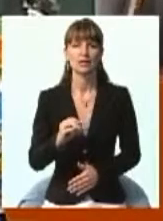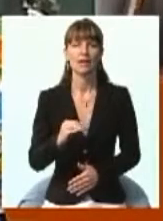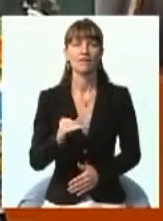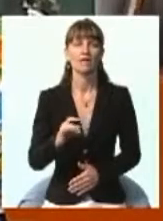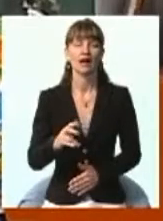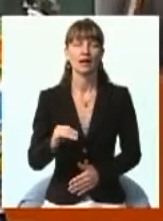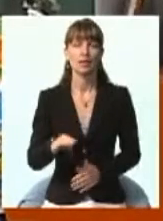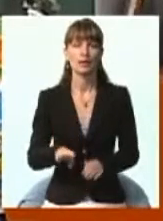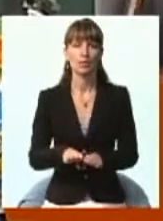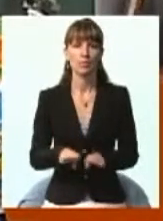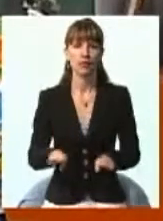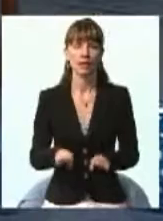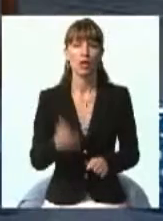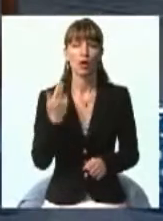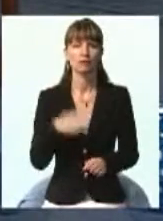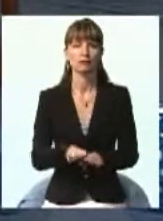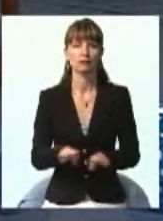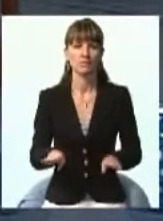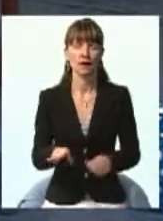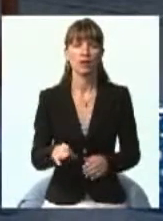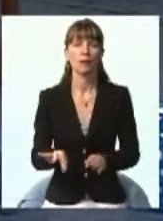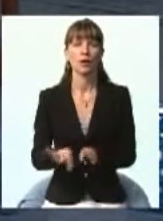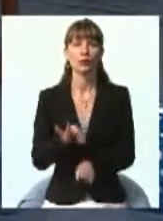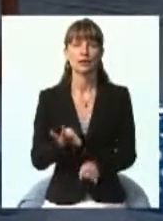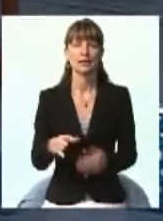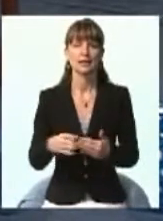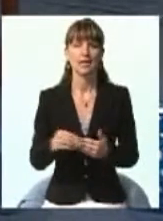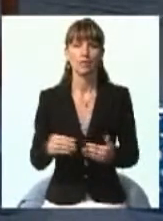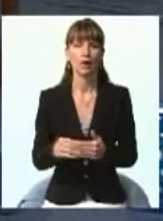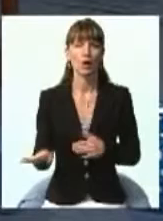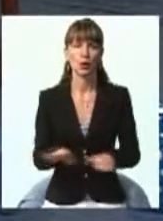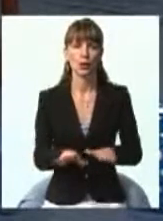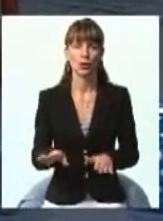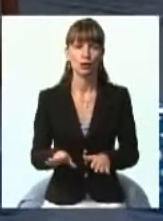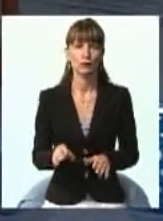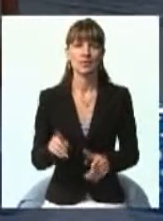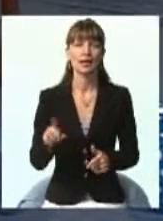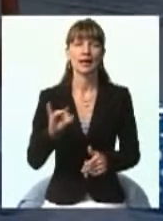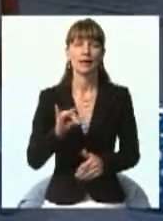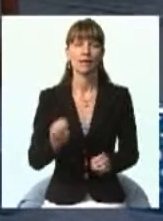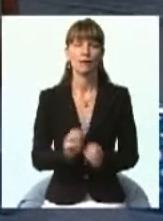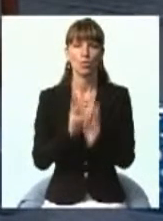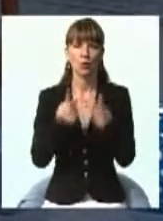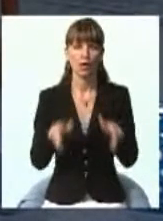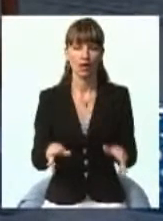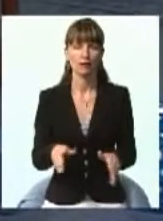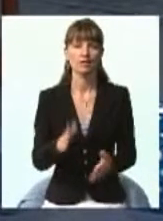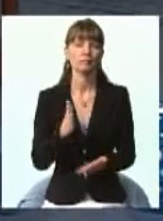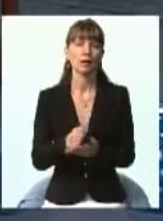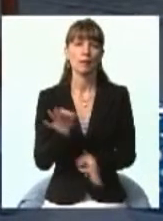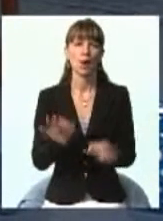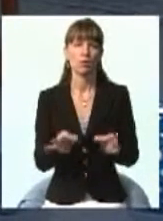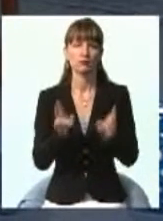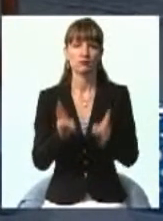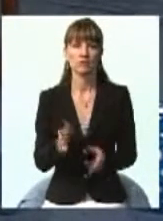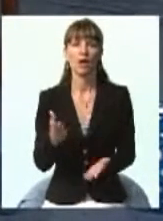образуються вулкани або землетруси, так. Наслідок цього, власне, і це природні лиха кояться. А чи відомо тобі, як люди знають,